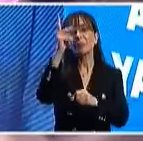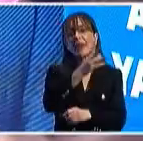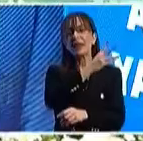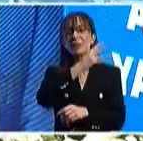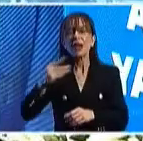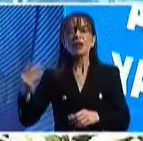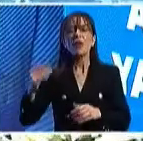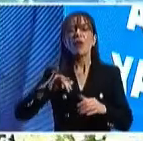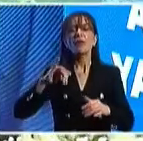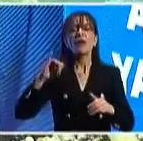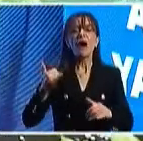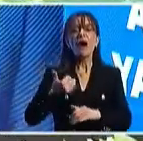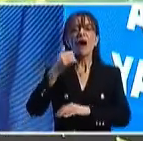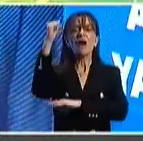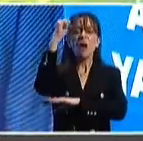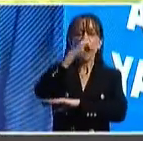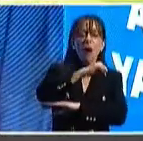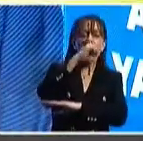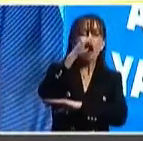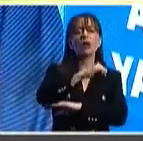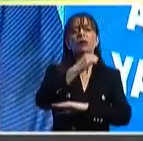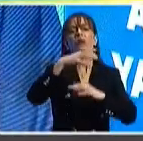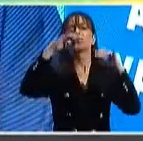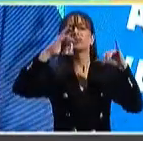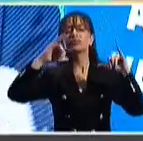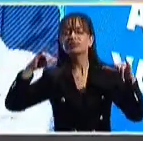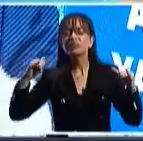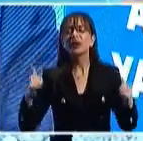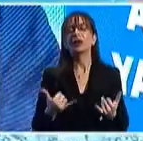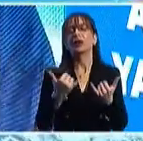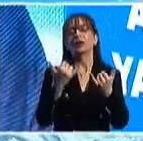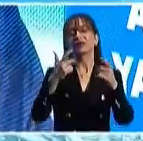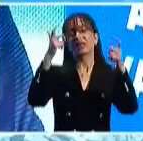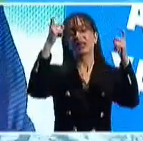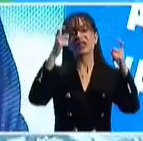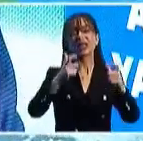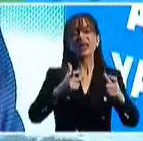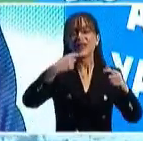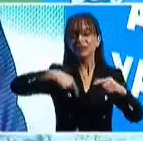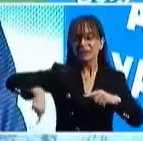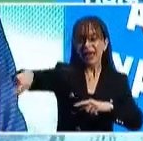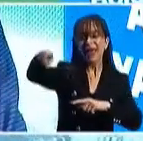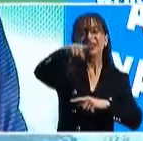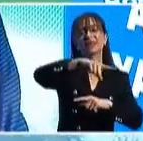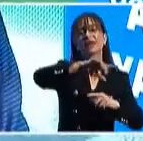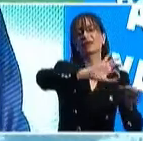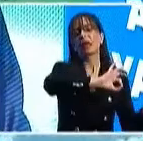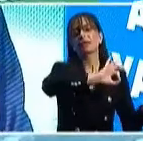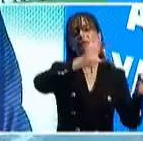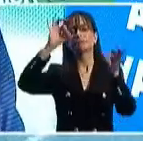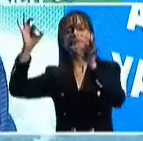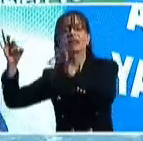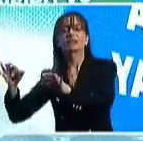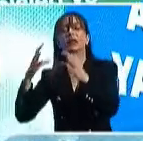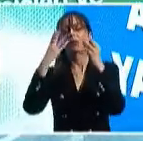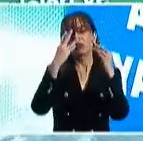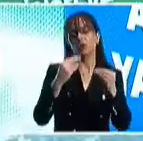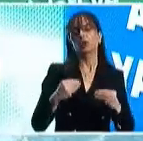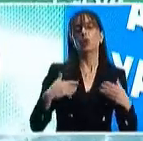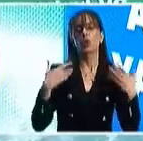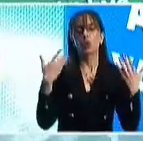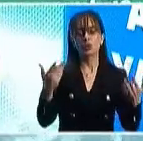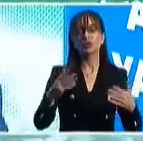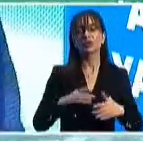vasıta araç yükünü de şehrin çeperlerine bu sayede taşımış olacağız. Planlı bir dağıtım